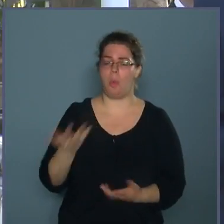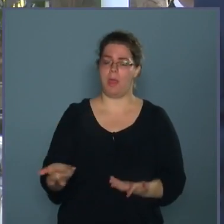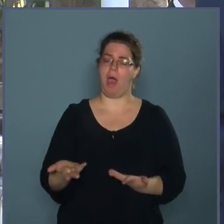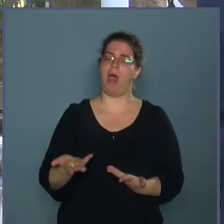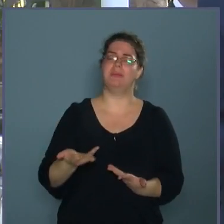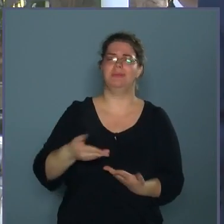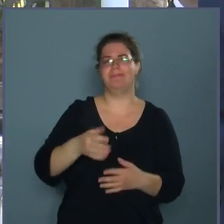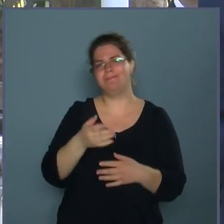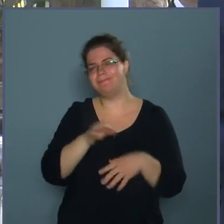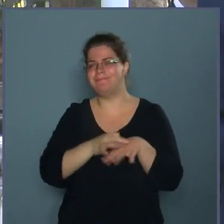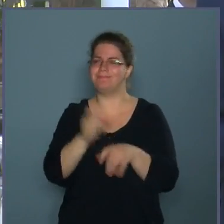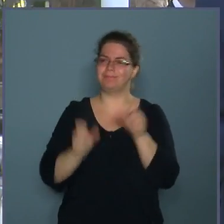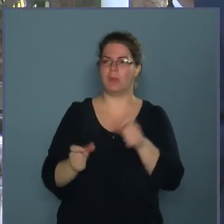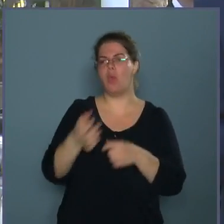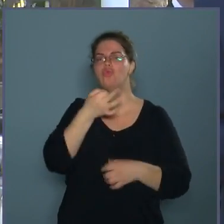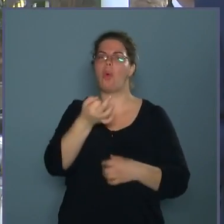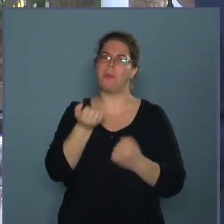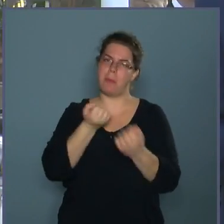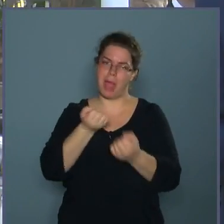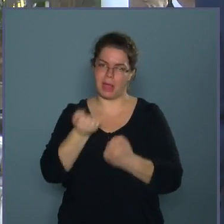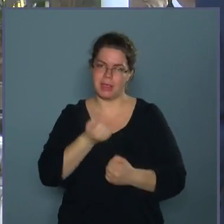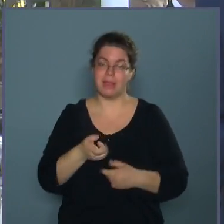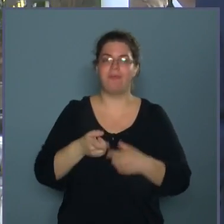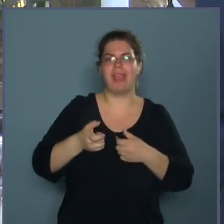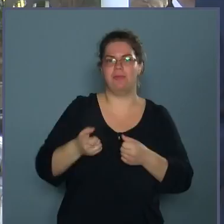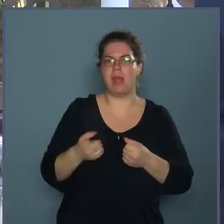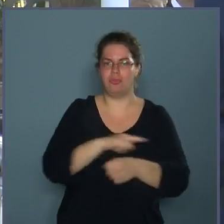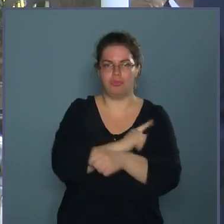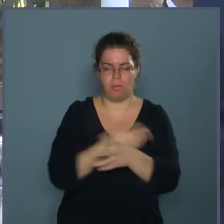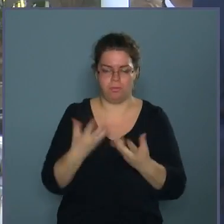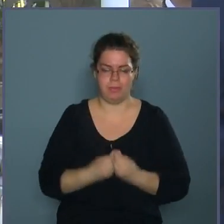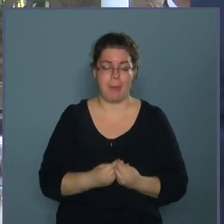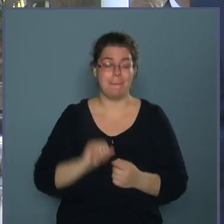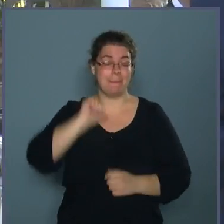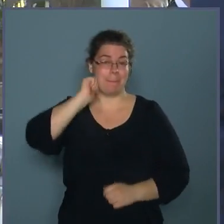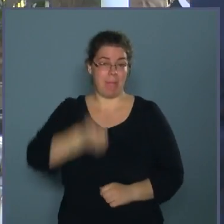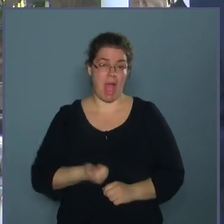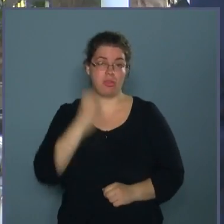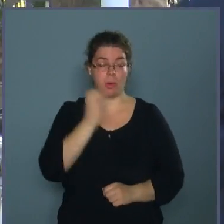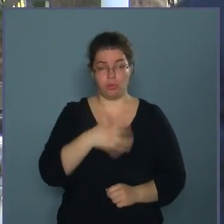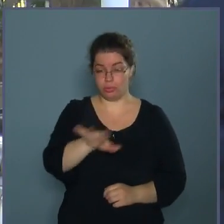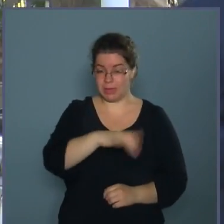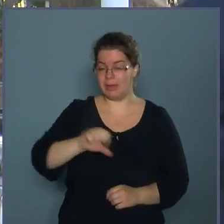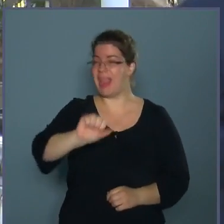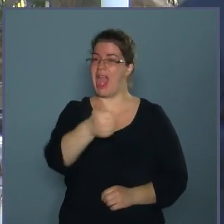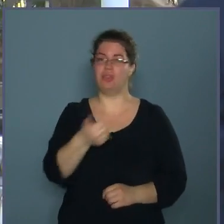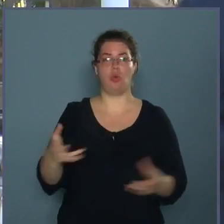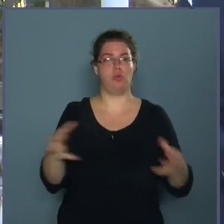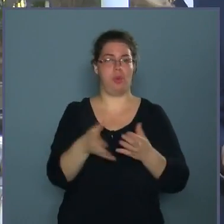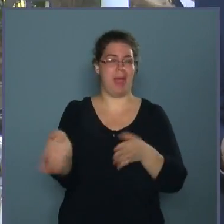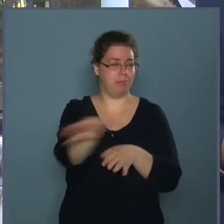szóban megegyeztek fegyveres erő alkalmazásában. Másnap a Kossuth téren megtörtént az első